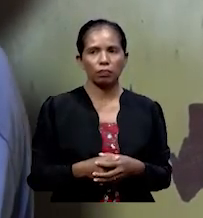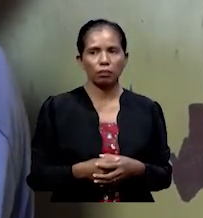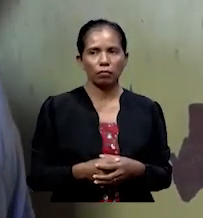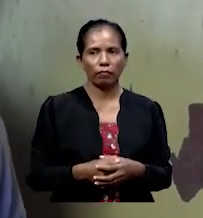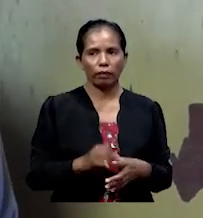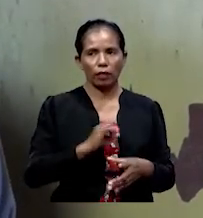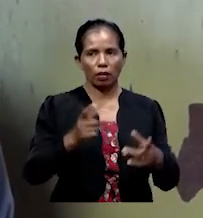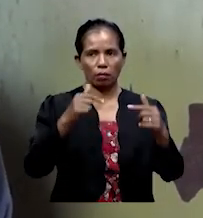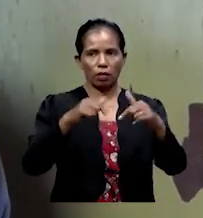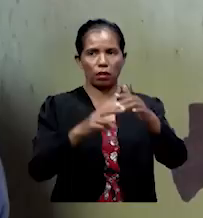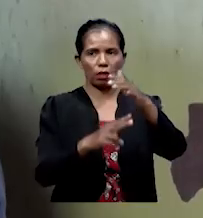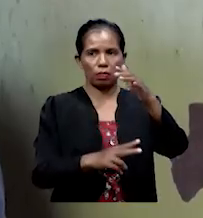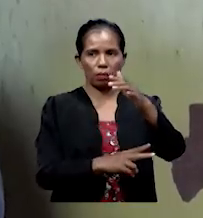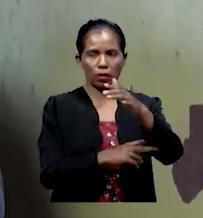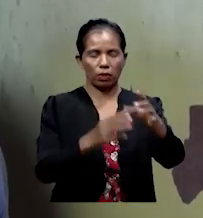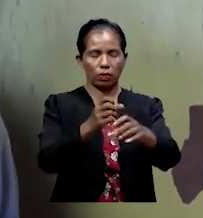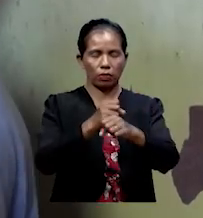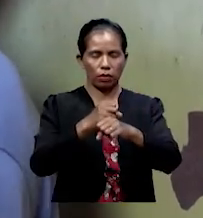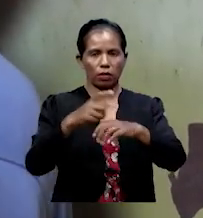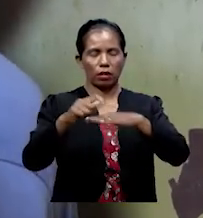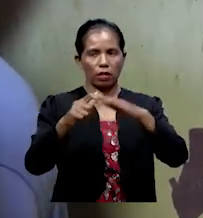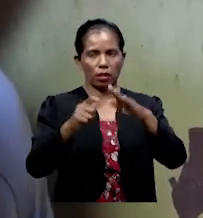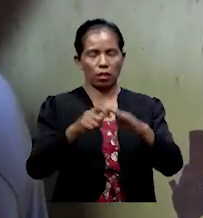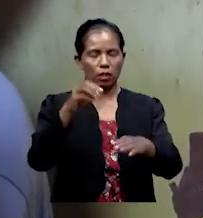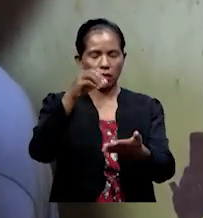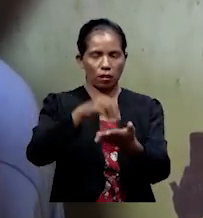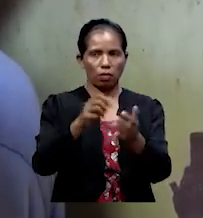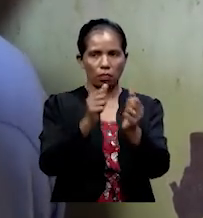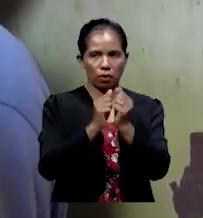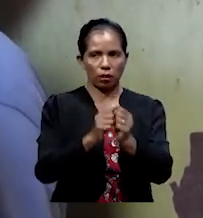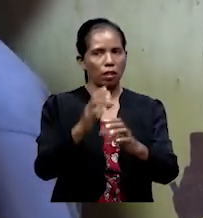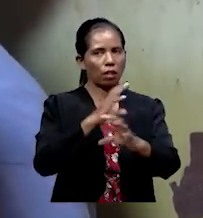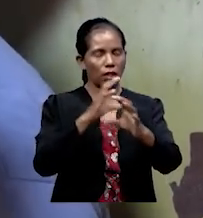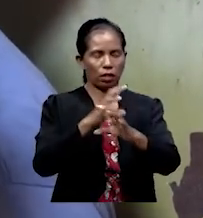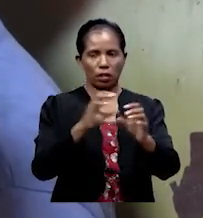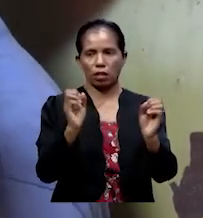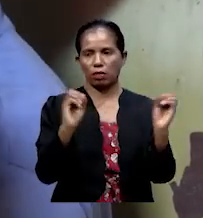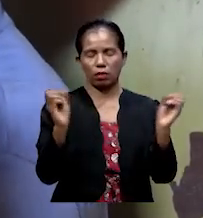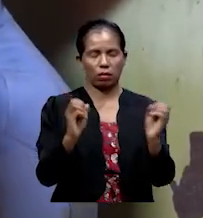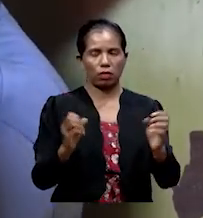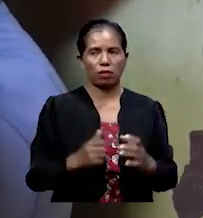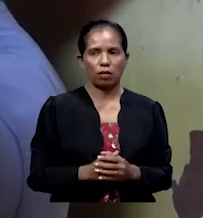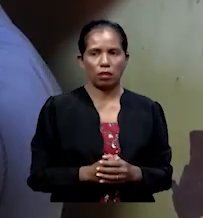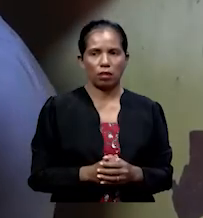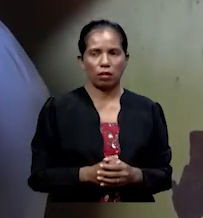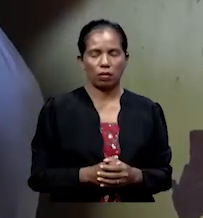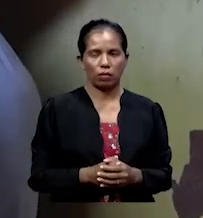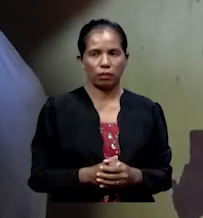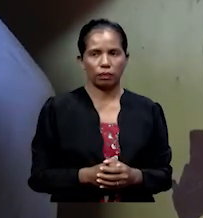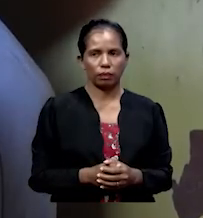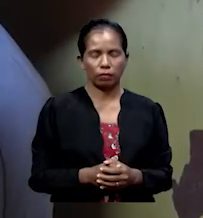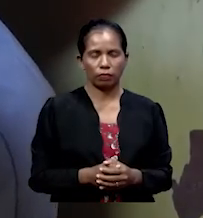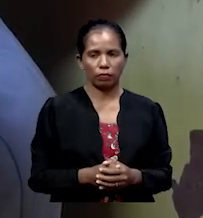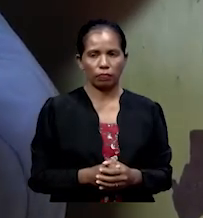Hamba tuh pun tiok sekarang besi lika lengat sih nih tahu kamu tuh tahu kamu tuh tamu itu nih kareta tuh kelar ini kelar ya. Lika lengat sih tahu kamu tuh tahu